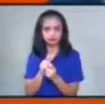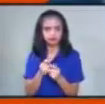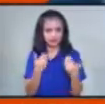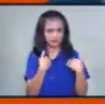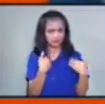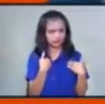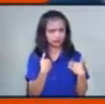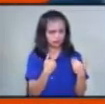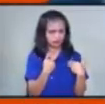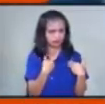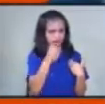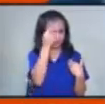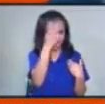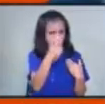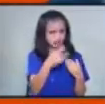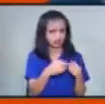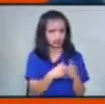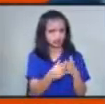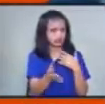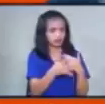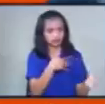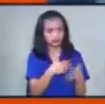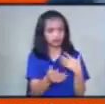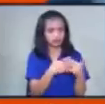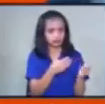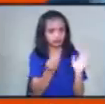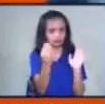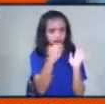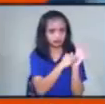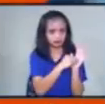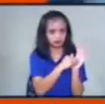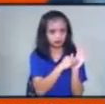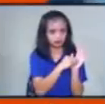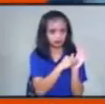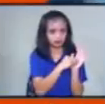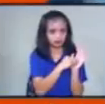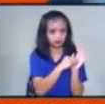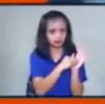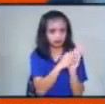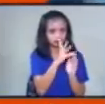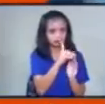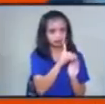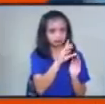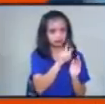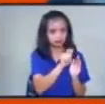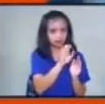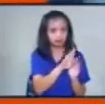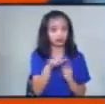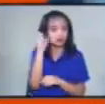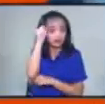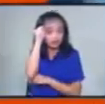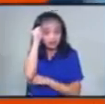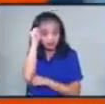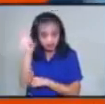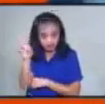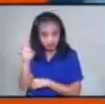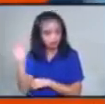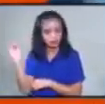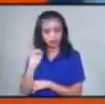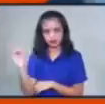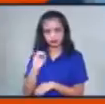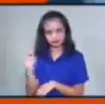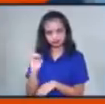Meron, sir. Basta itong ano ang nakalagay sa DTR nila, sir, binabayaran namin. Wala